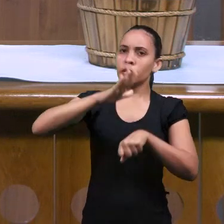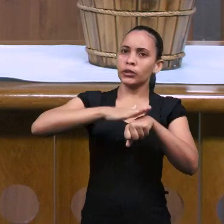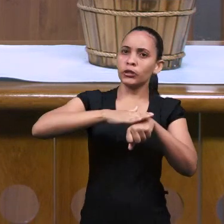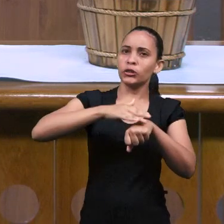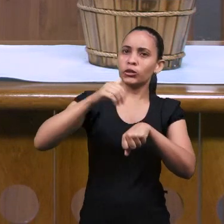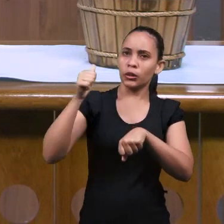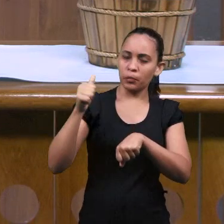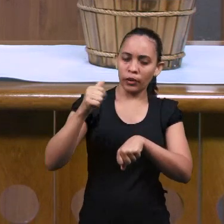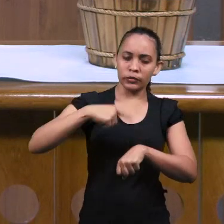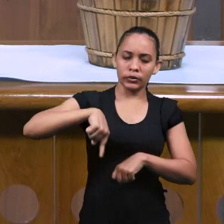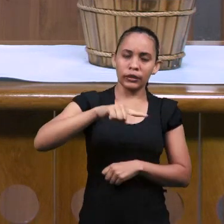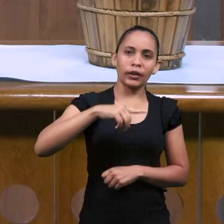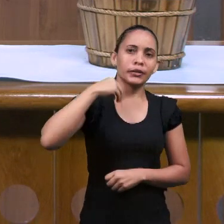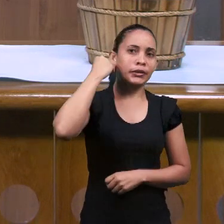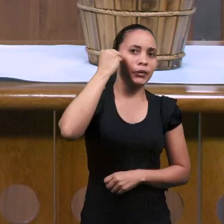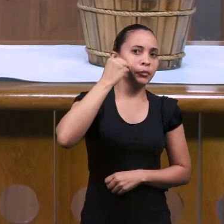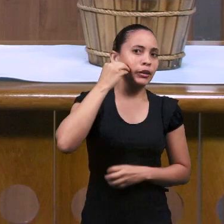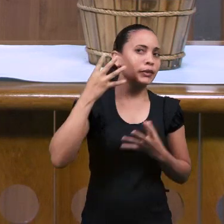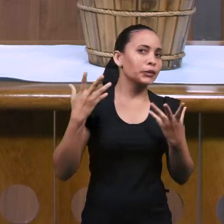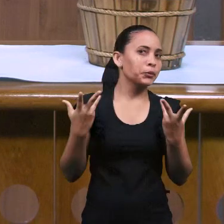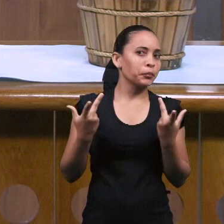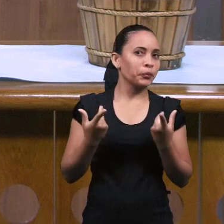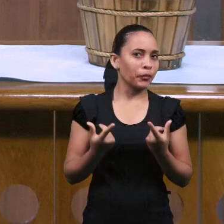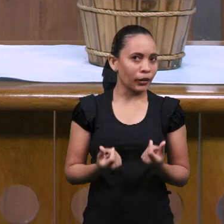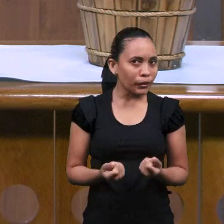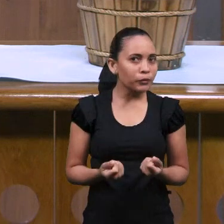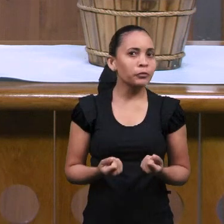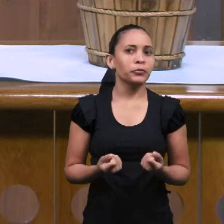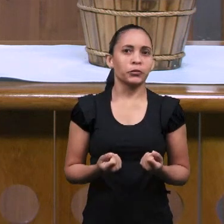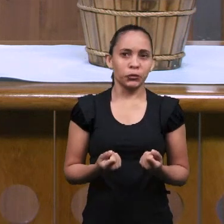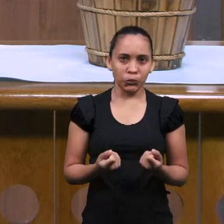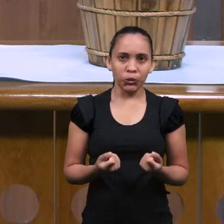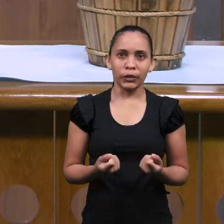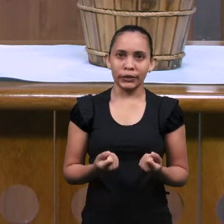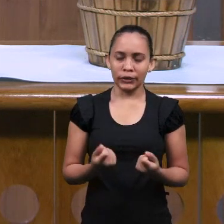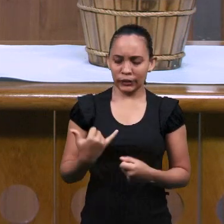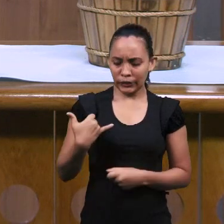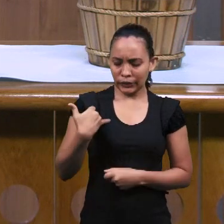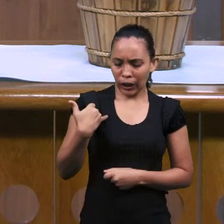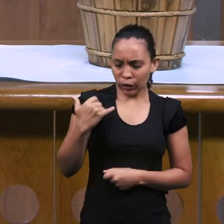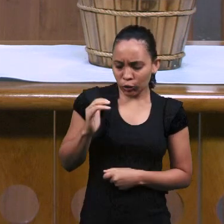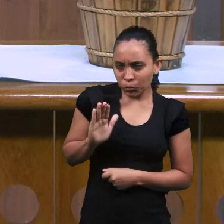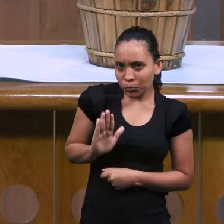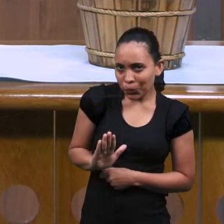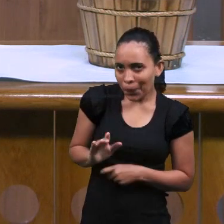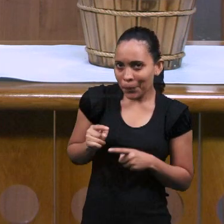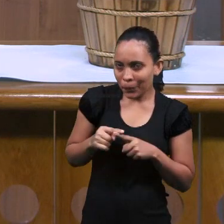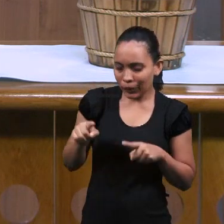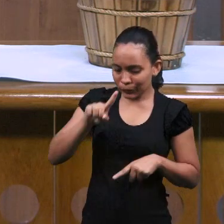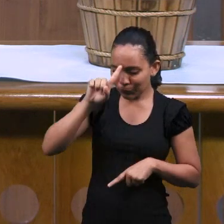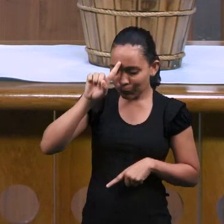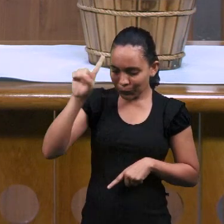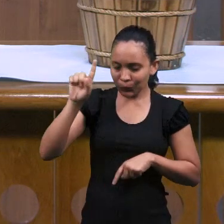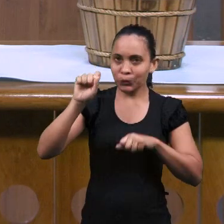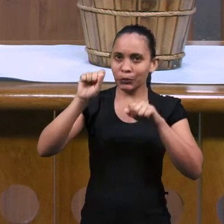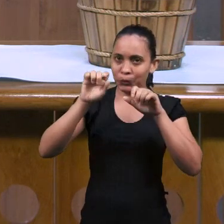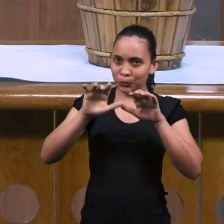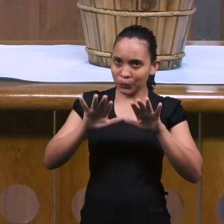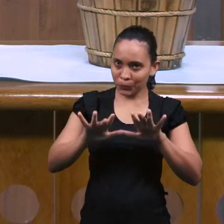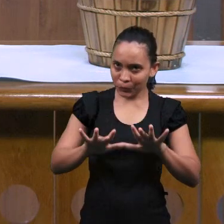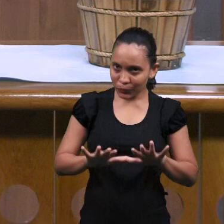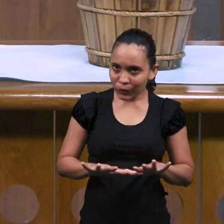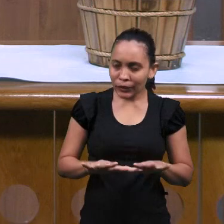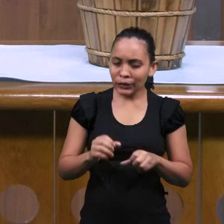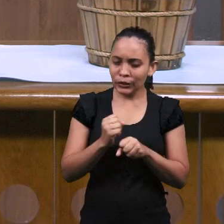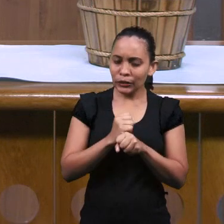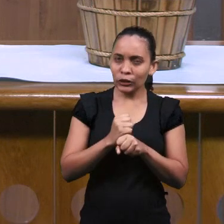appelles et donnes des expériences profondes avec toi. Depuis leur petit âge, nous demandons que tu puisses bénir cette